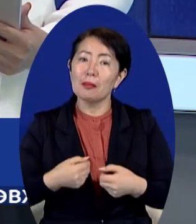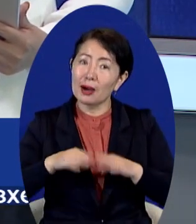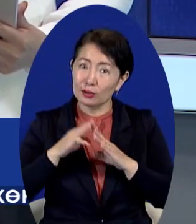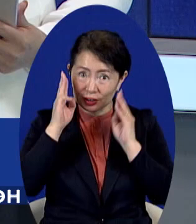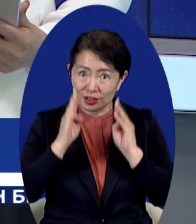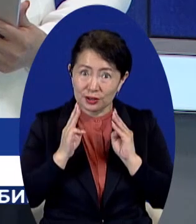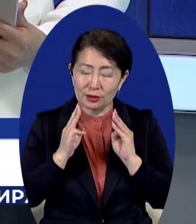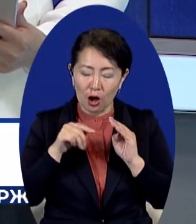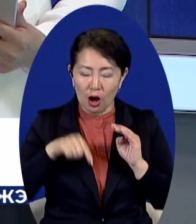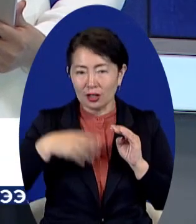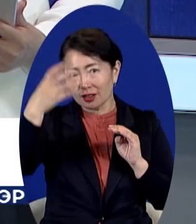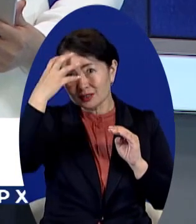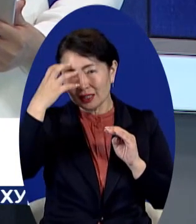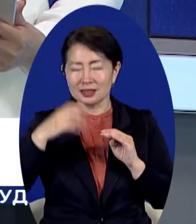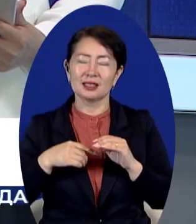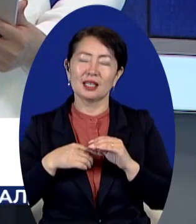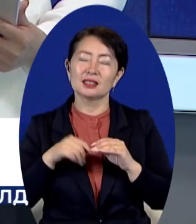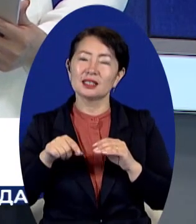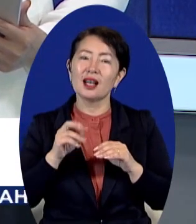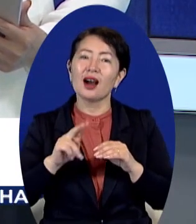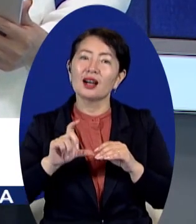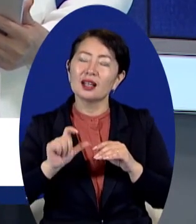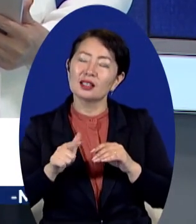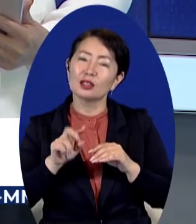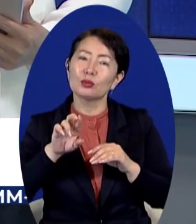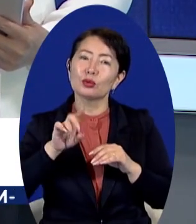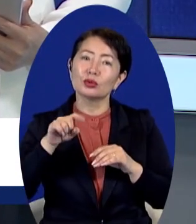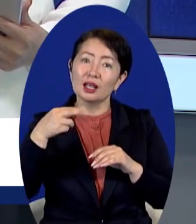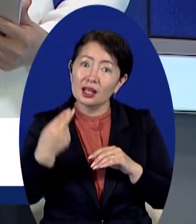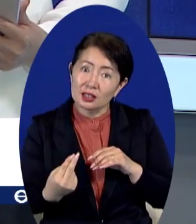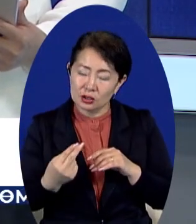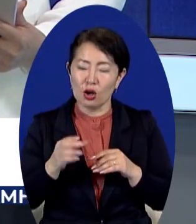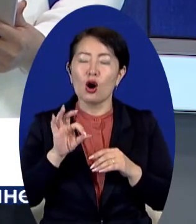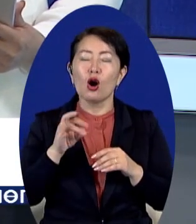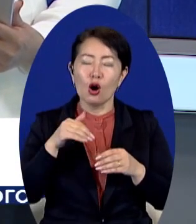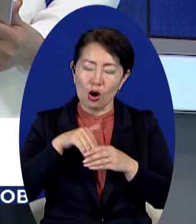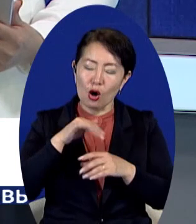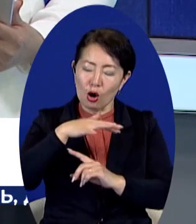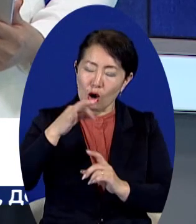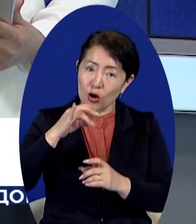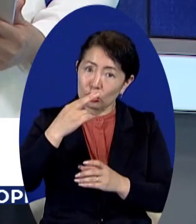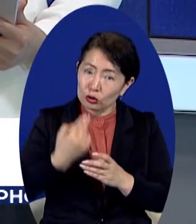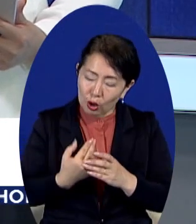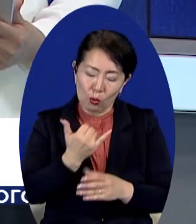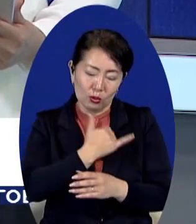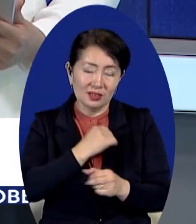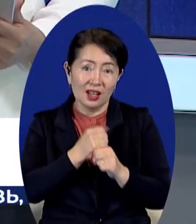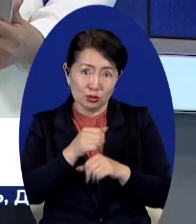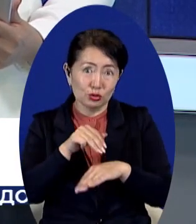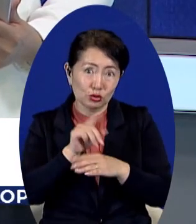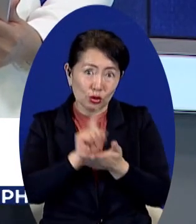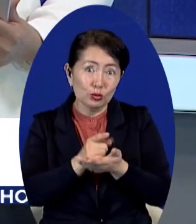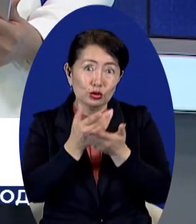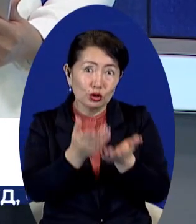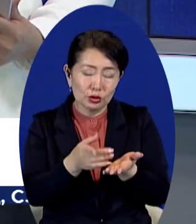засгийн газрын хуралдаанаар энэ агентлагийн бүтэц бүрэлдэхүүн оронтой болон удирдлагын асуудлыг хилэлцэж удирдлагыг нь томилсон байна. За энэ агентлаг